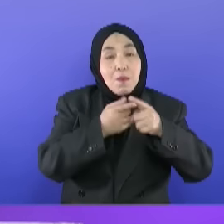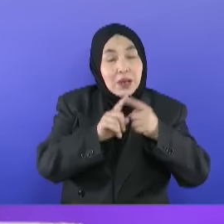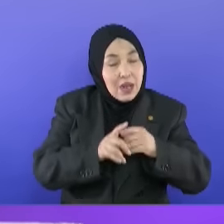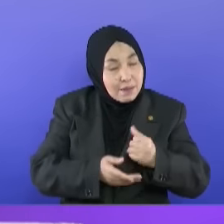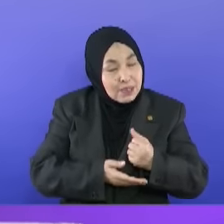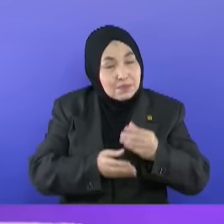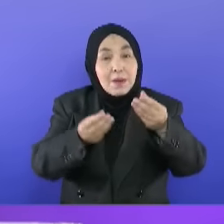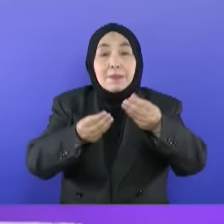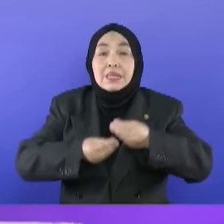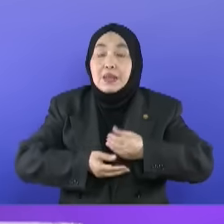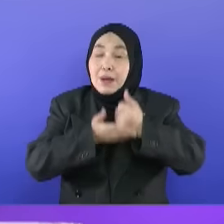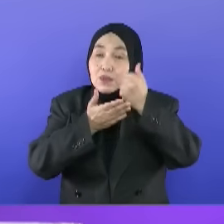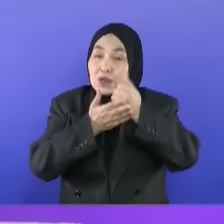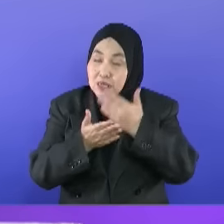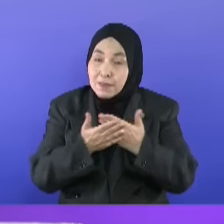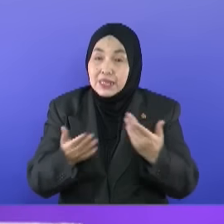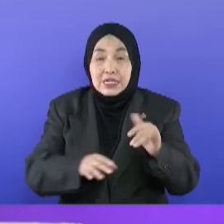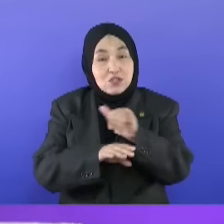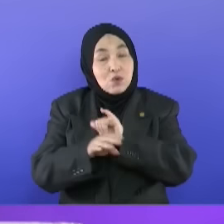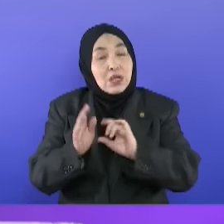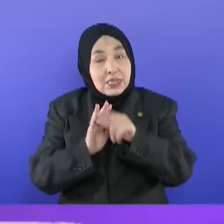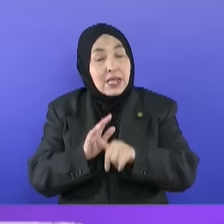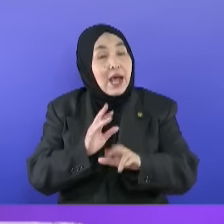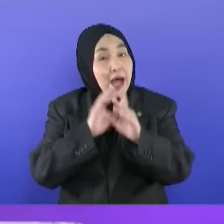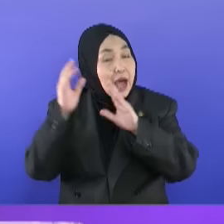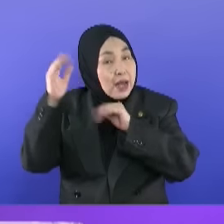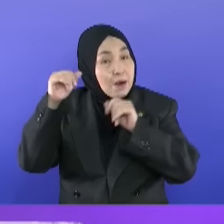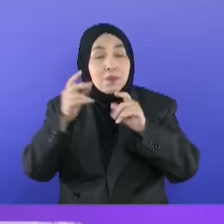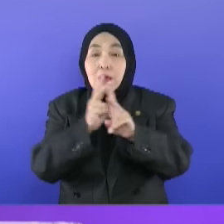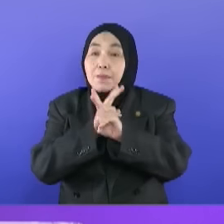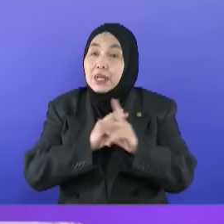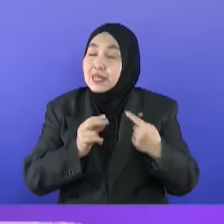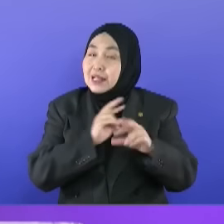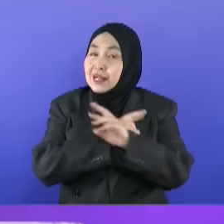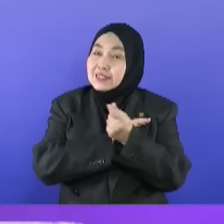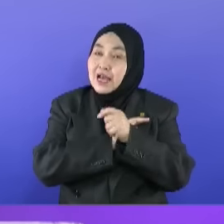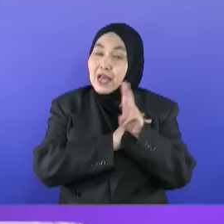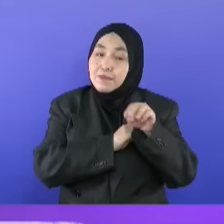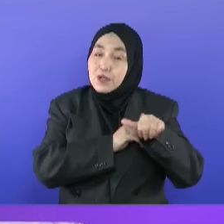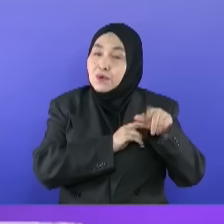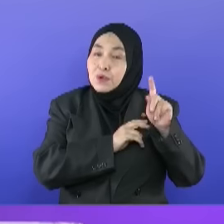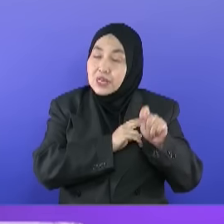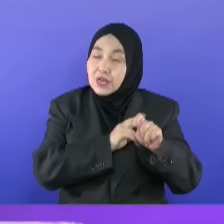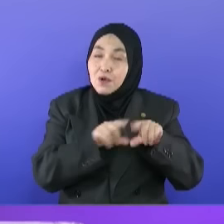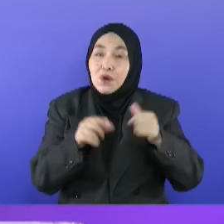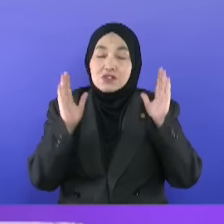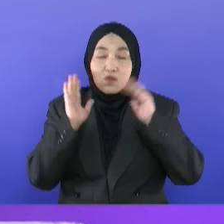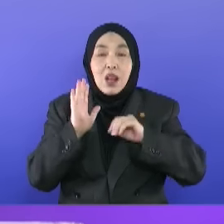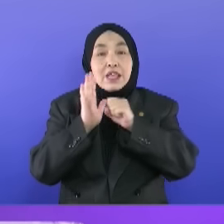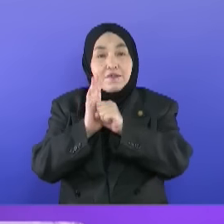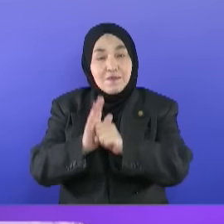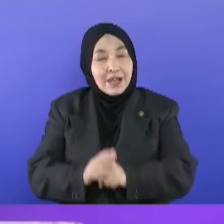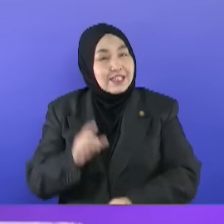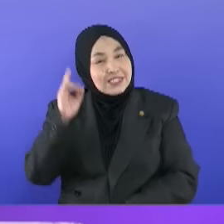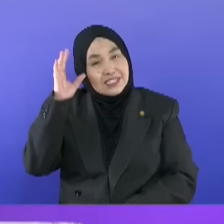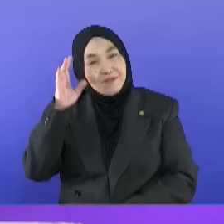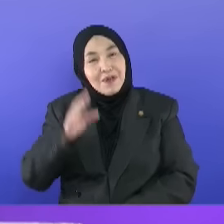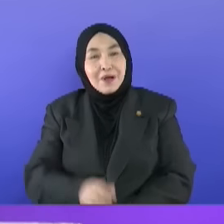sini sampailah kita ke syurga nanti. Moga-moga Allah pelihara kita. Kita berehat sebentar dalam My Quran Time. Quran solat infak